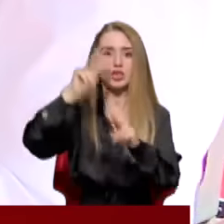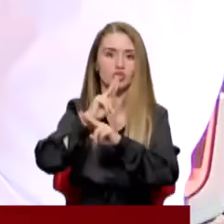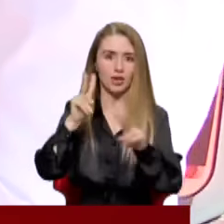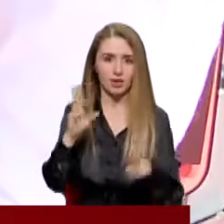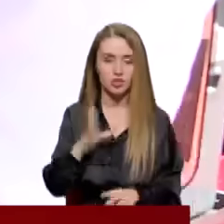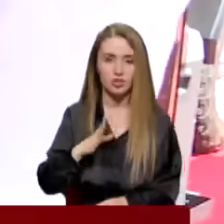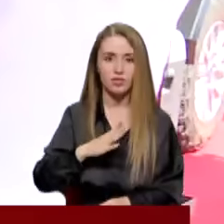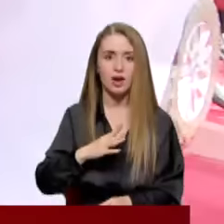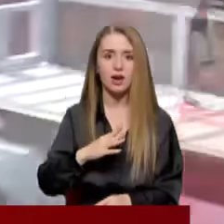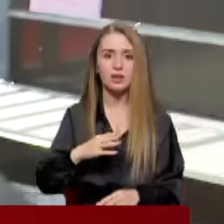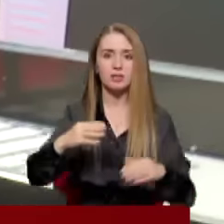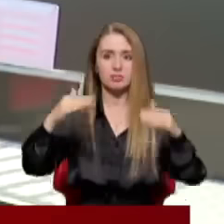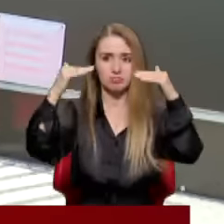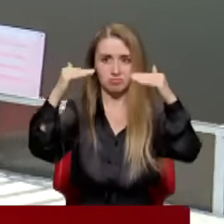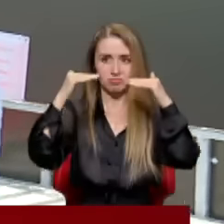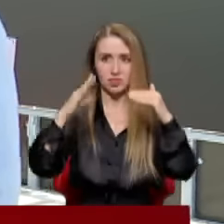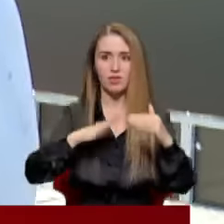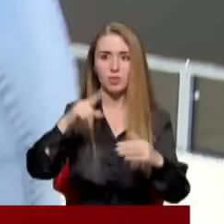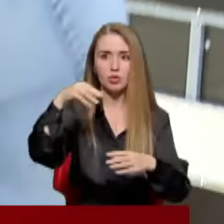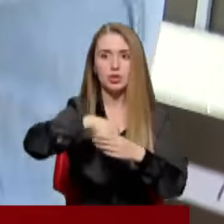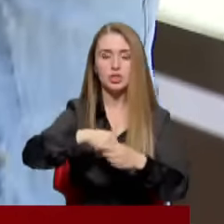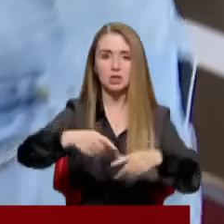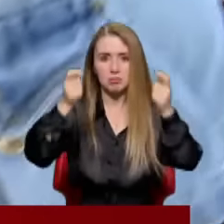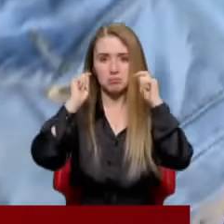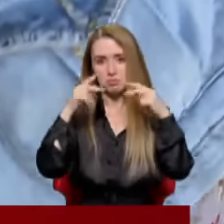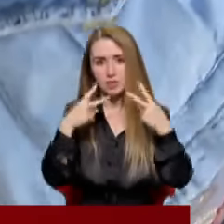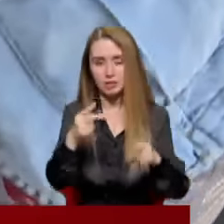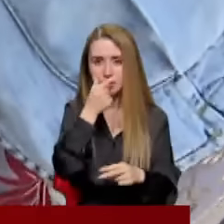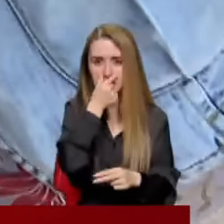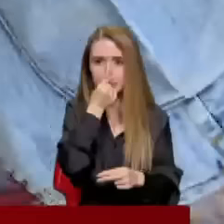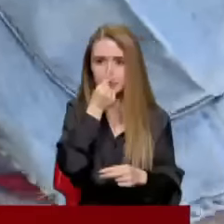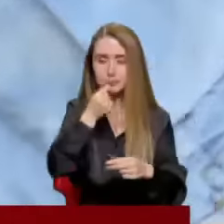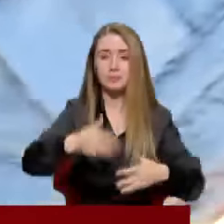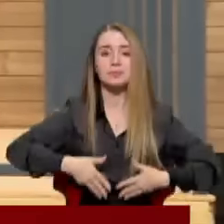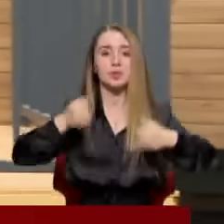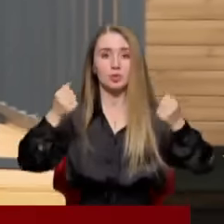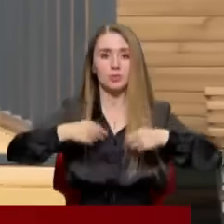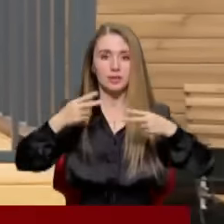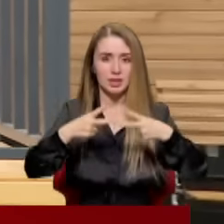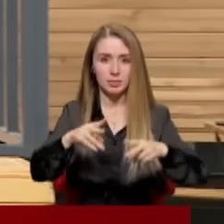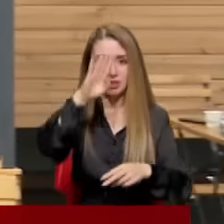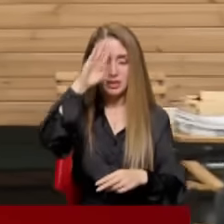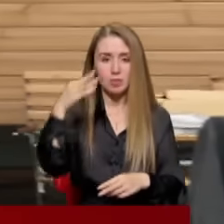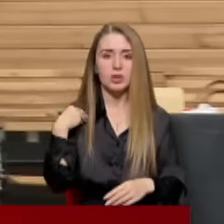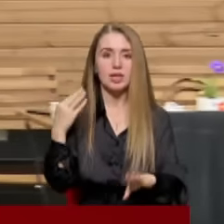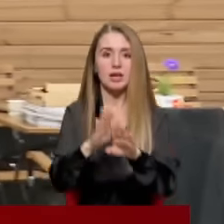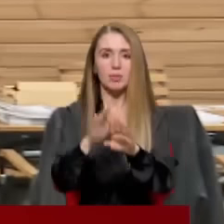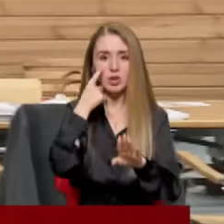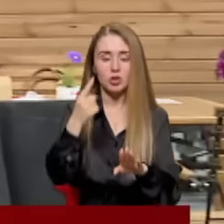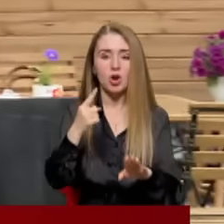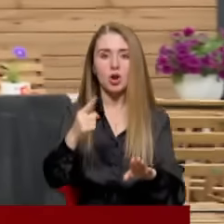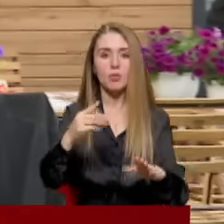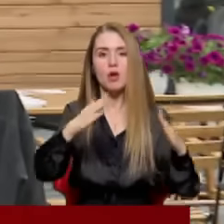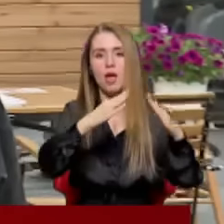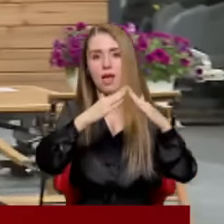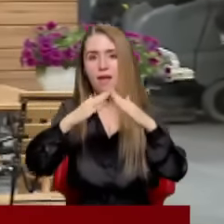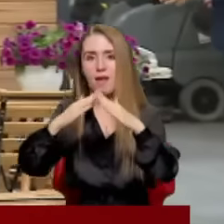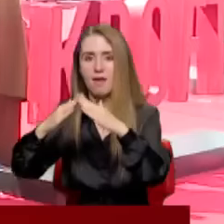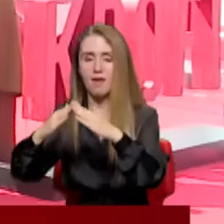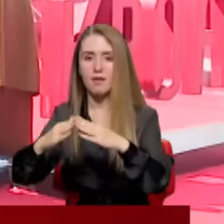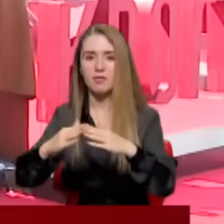var, TNT'miz var. Bunun içerisinde hem duş alabiliyorsunuz hem soyunabiliyorsunuz. İstanbul Yenikapı'daki townhouse'lar görücüye